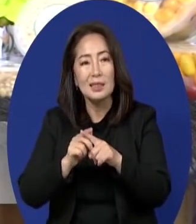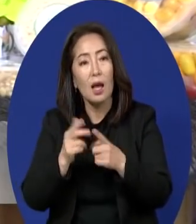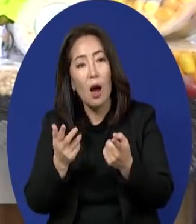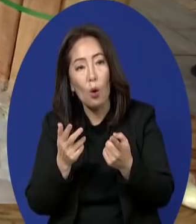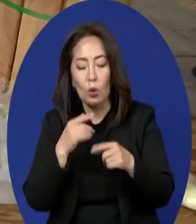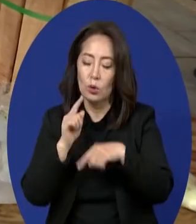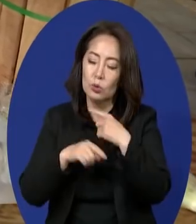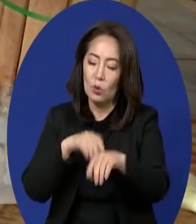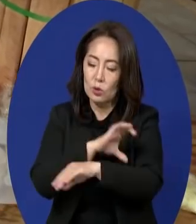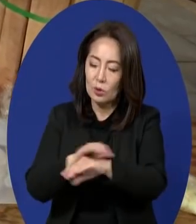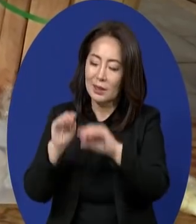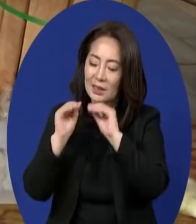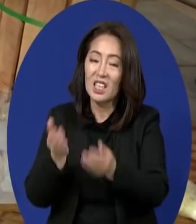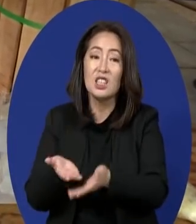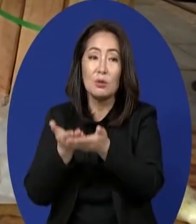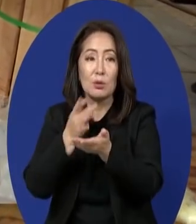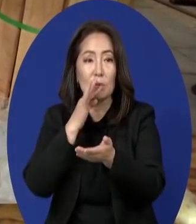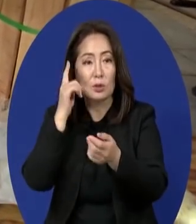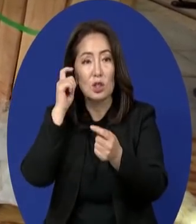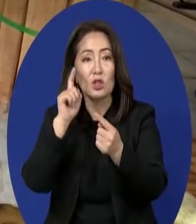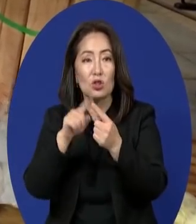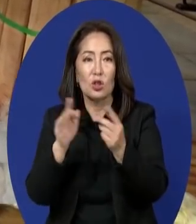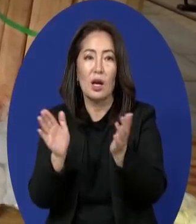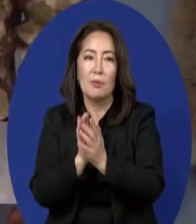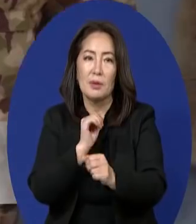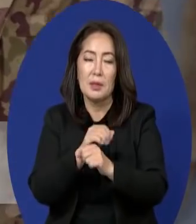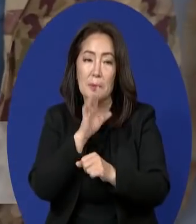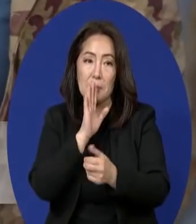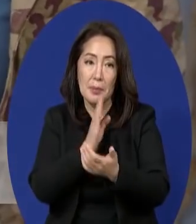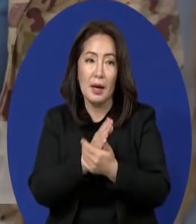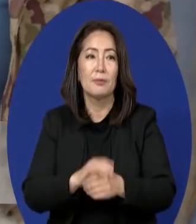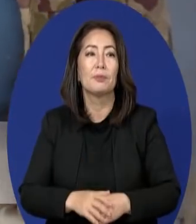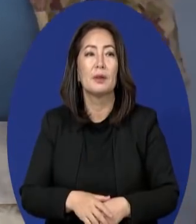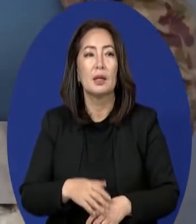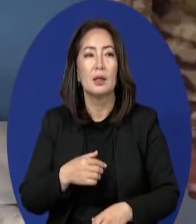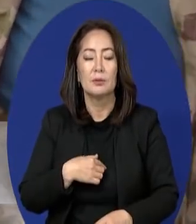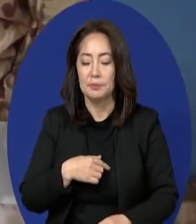одоо сургалтын дэмжлэг үзүүлэх гэсэн зорилгоор одоо хамтарч ажиллахаар болсон байгаа. Манай хамгийн